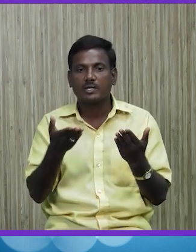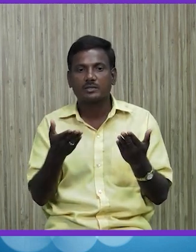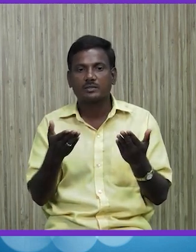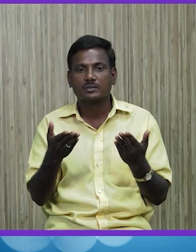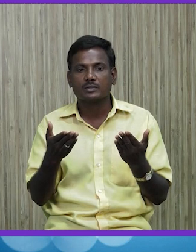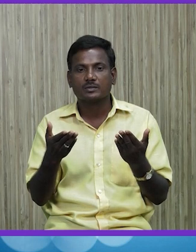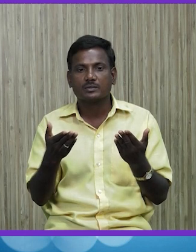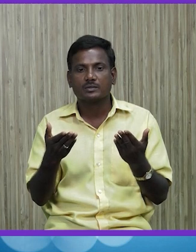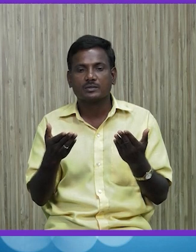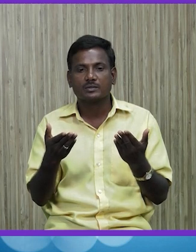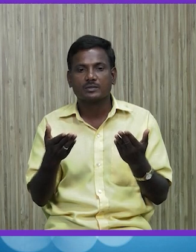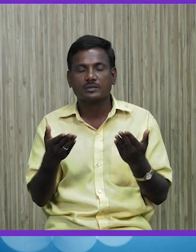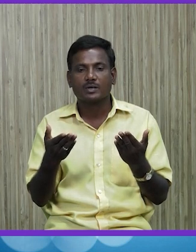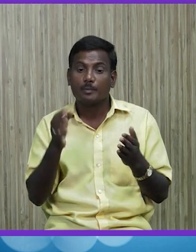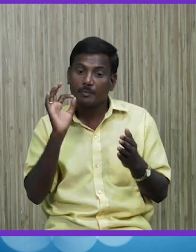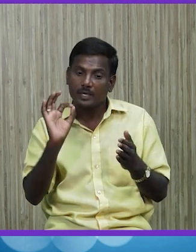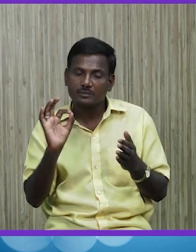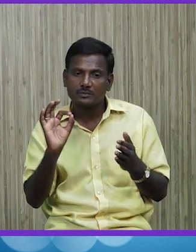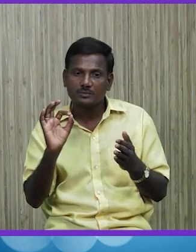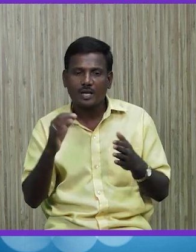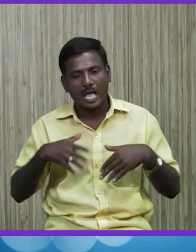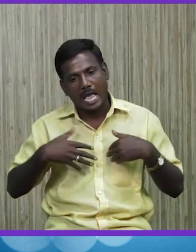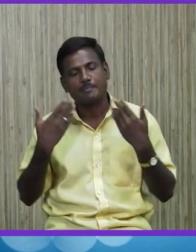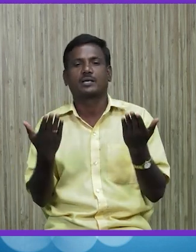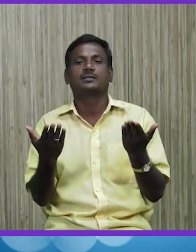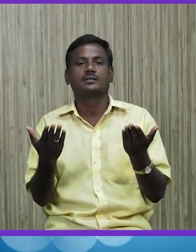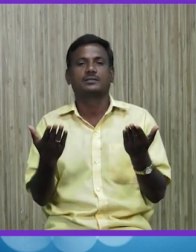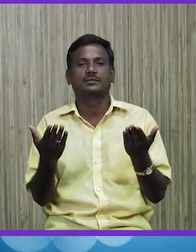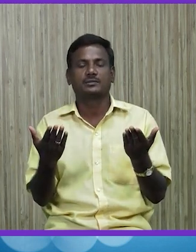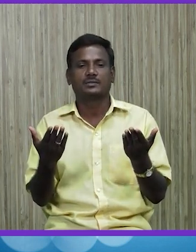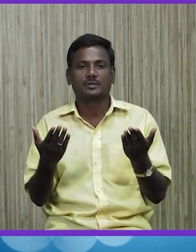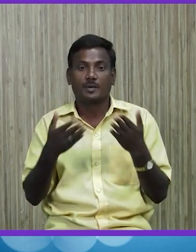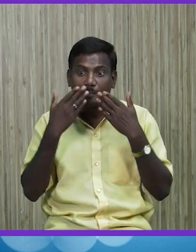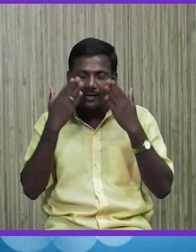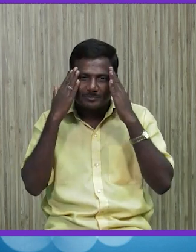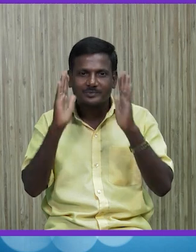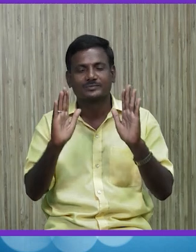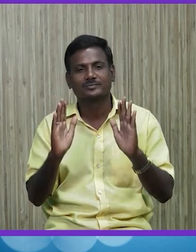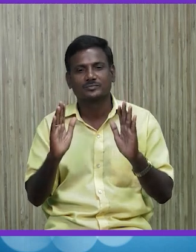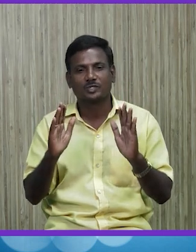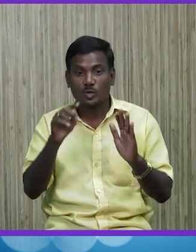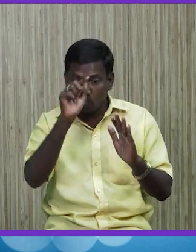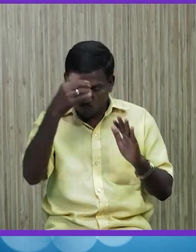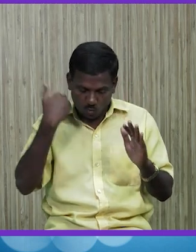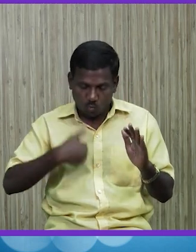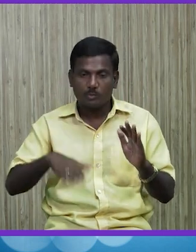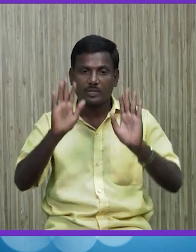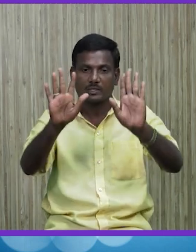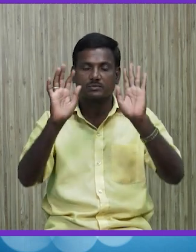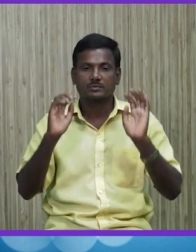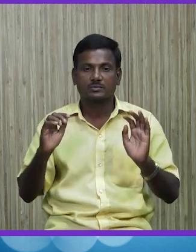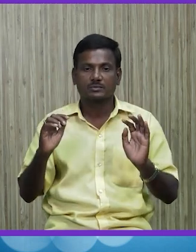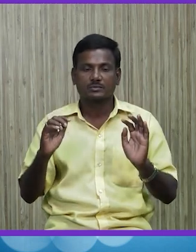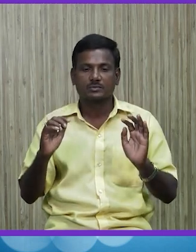மிகவும் சந்தோ சமாக எடுத்து கொண்டörung உங்கள் உடலில் இருக்க கூடிய